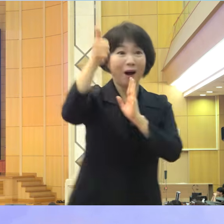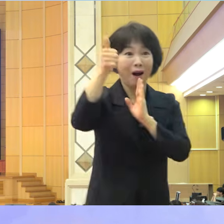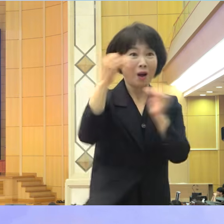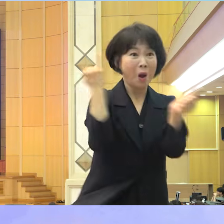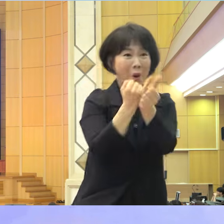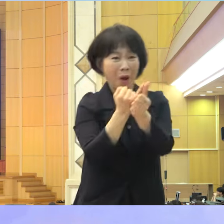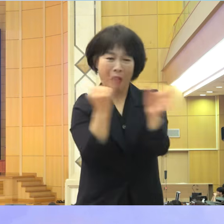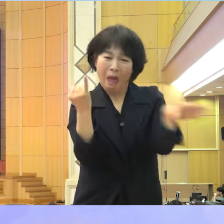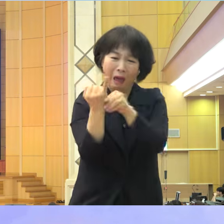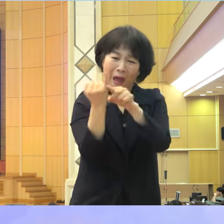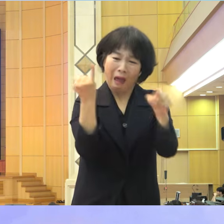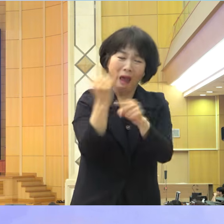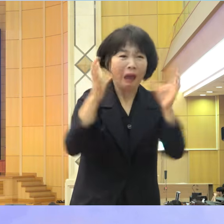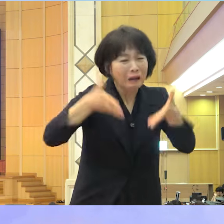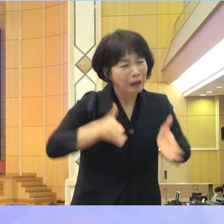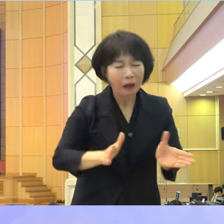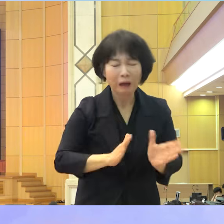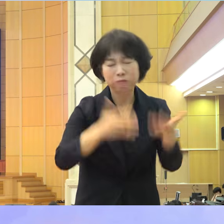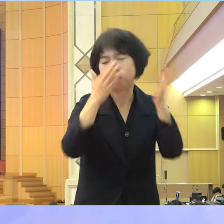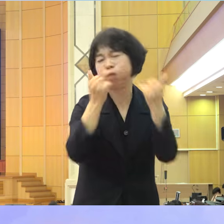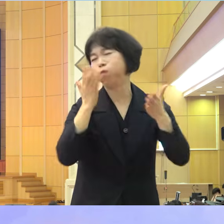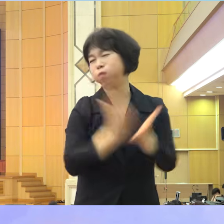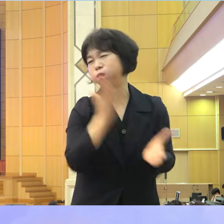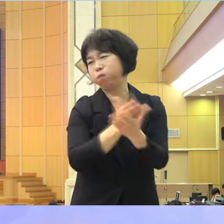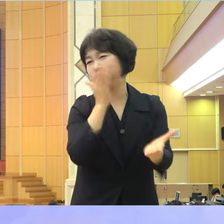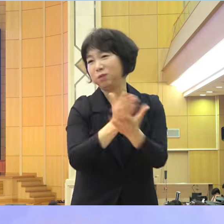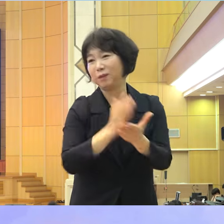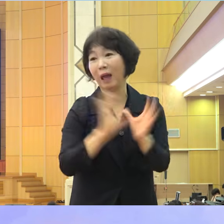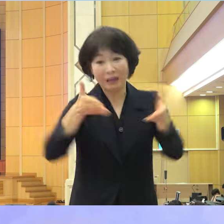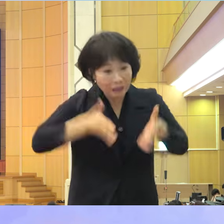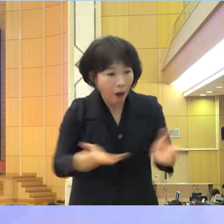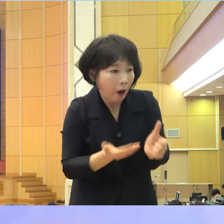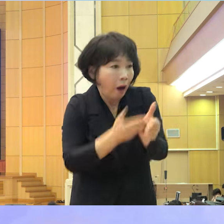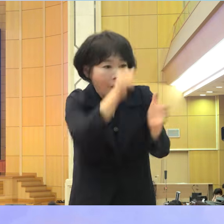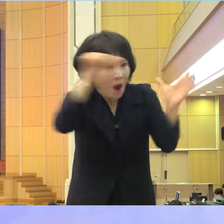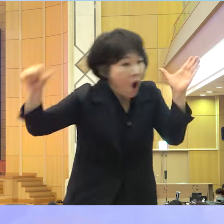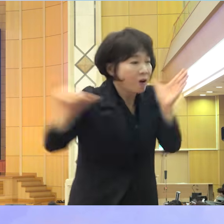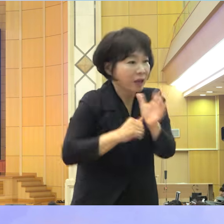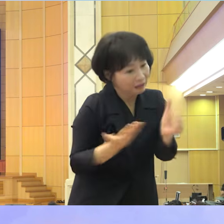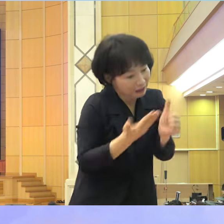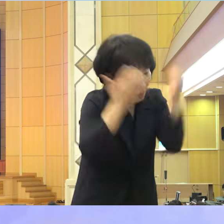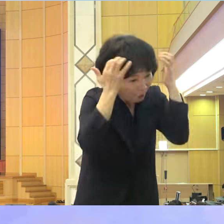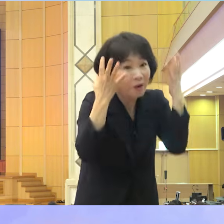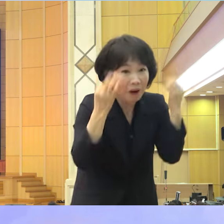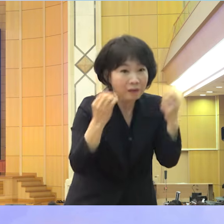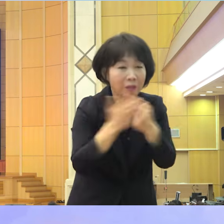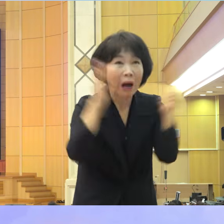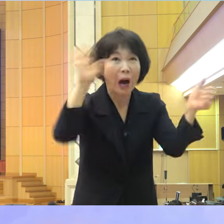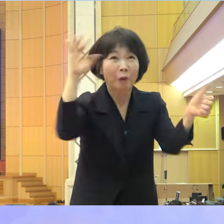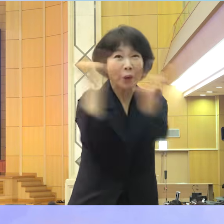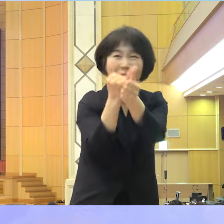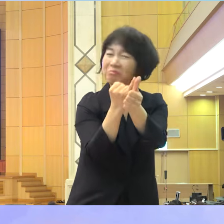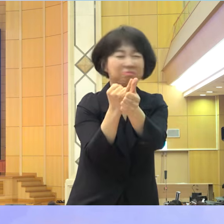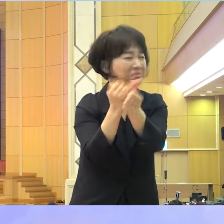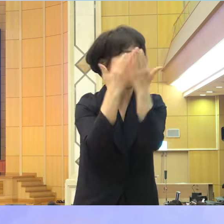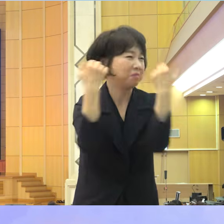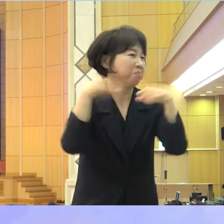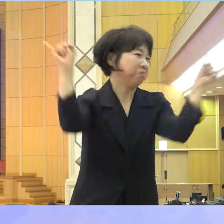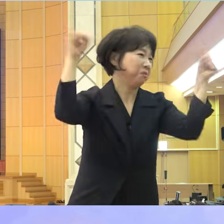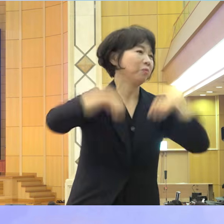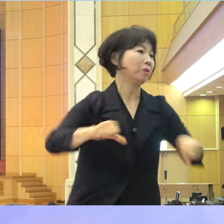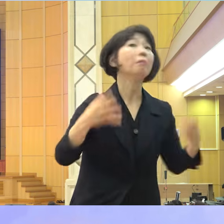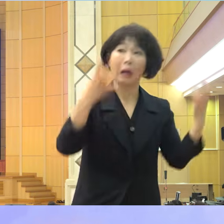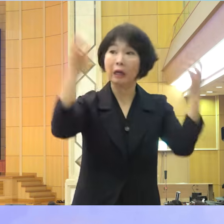시집장가 보내고 나면 또 애 낳으면 또 애 또 봐줘야 돼. 평생 고생이야. 그래서 안 낳으려고 그러는 거야 지금. 근데